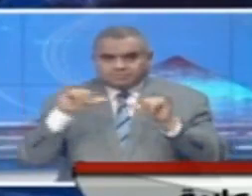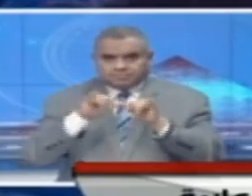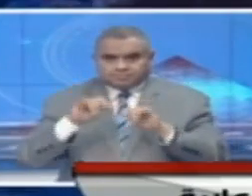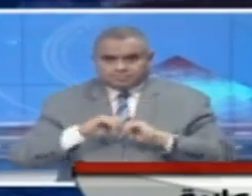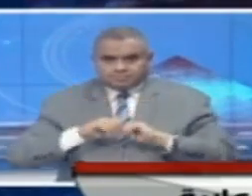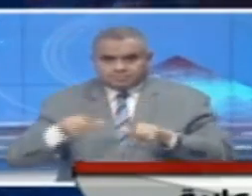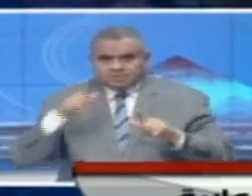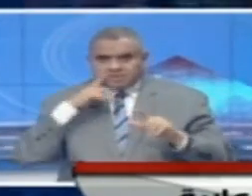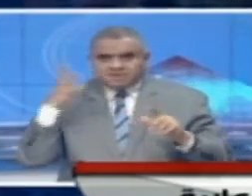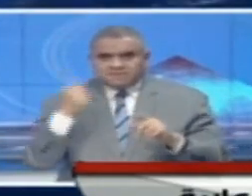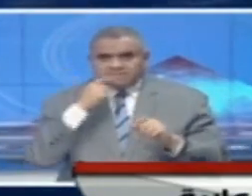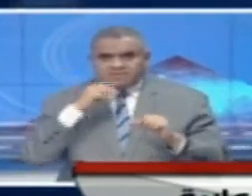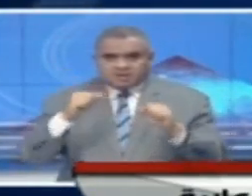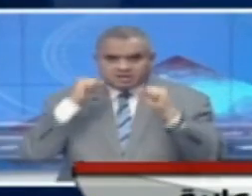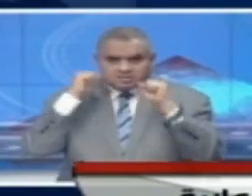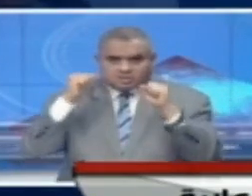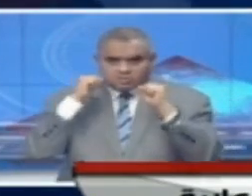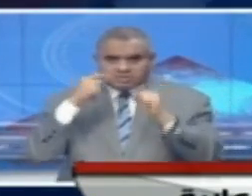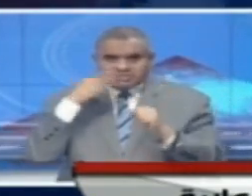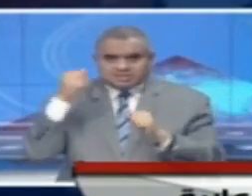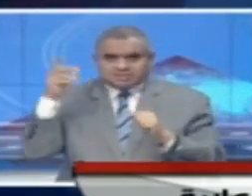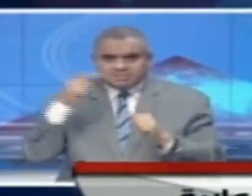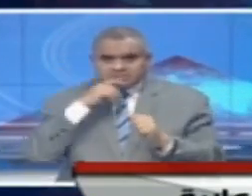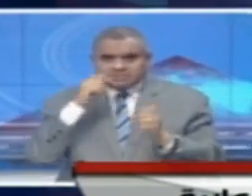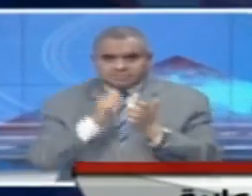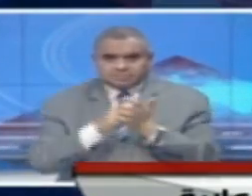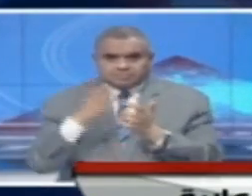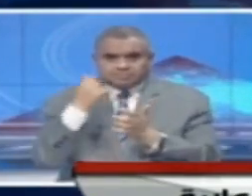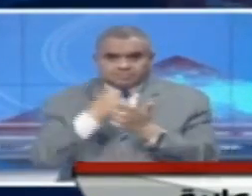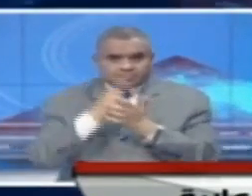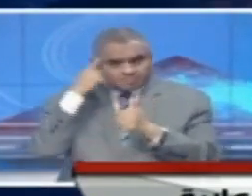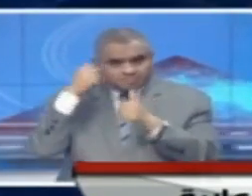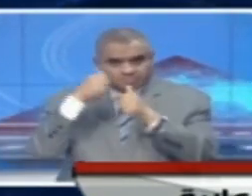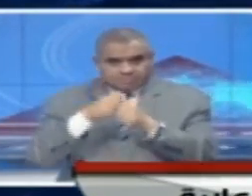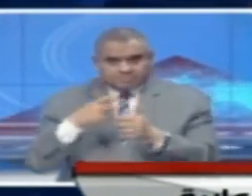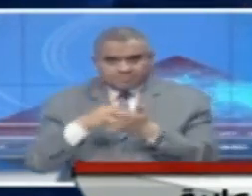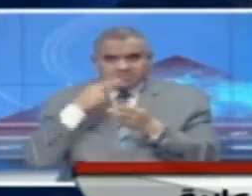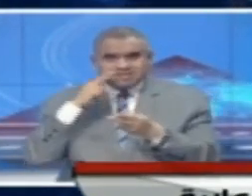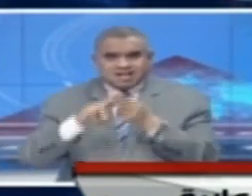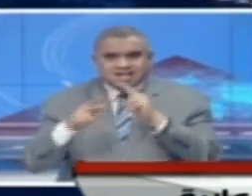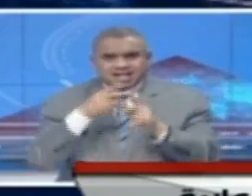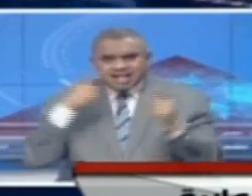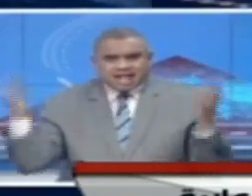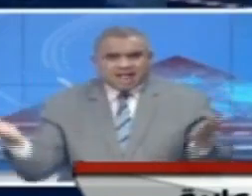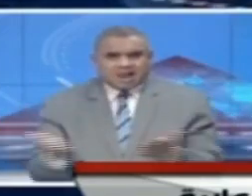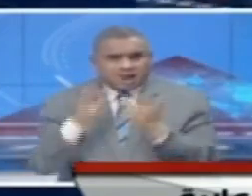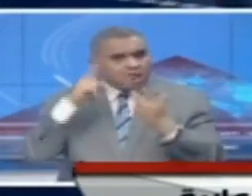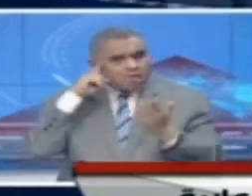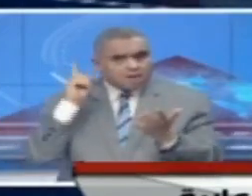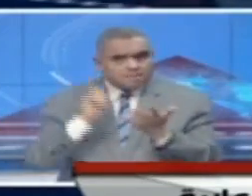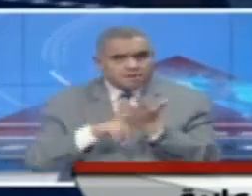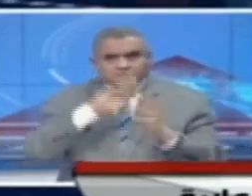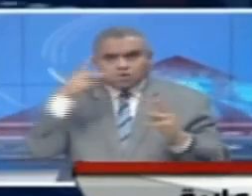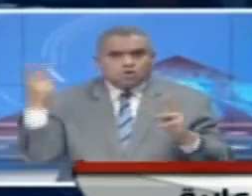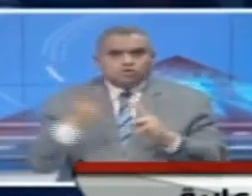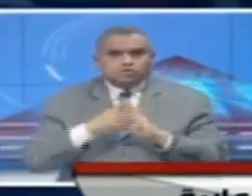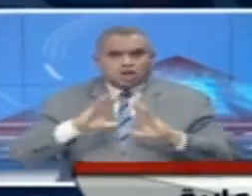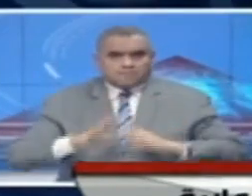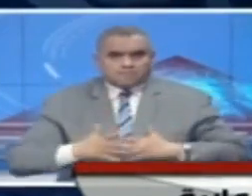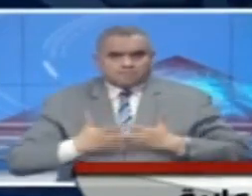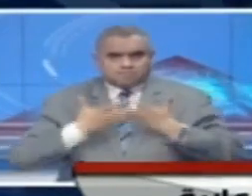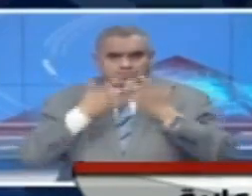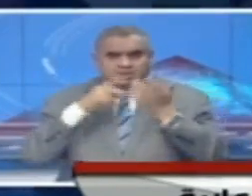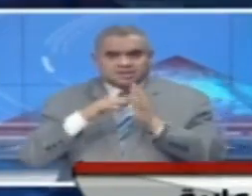الاجتماعي فيسبوك، مؤكدا أن ثورة 30 من يونيو لم تكن مجرد لحظة عابرة عبر فيها المصريون عن غضب